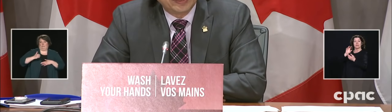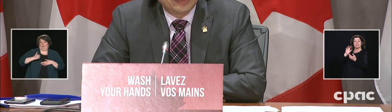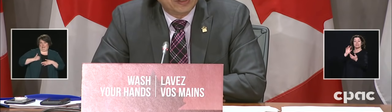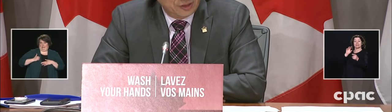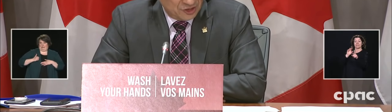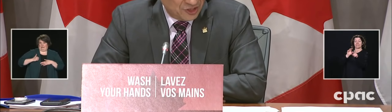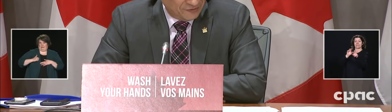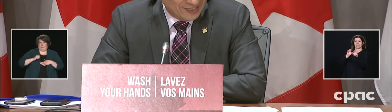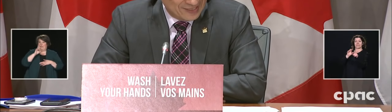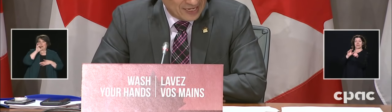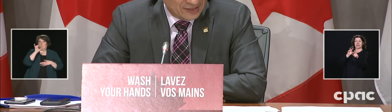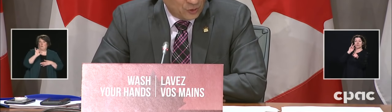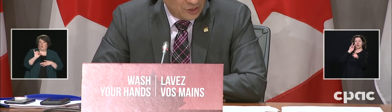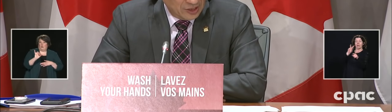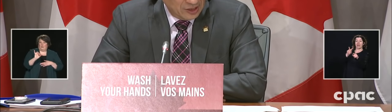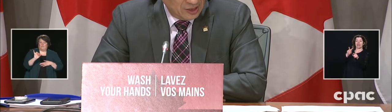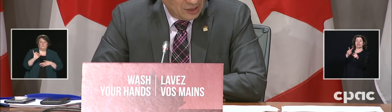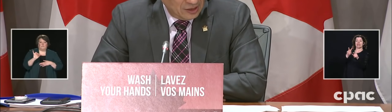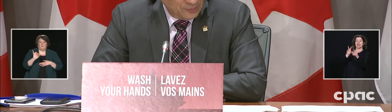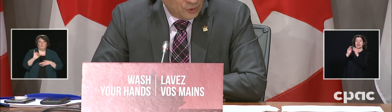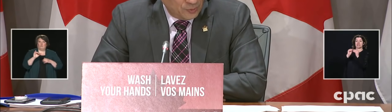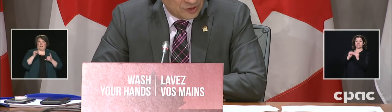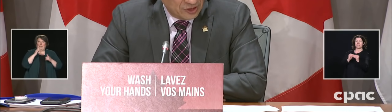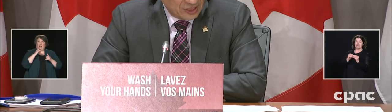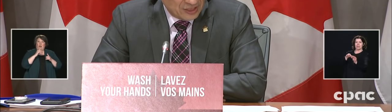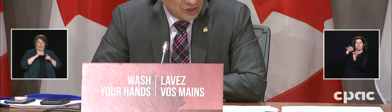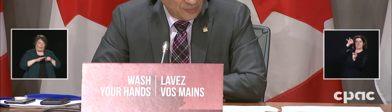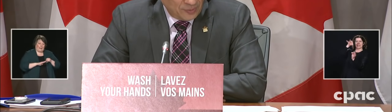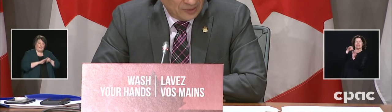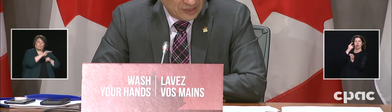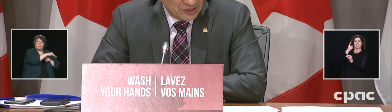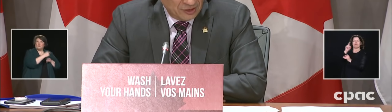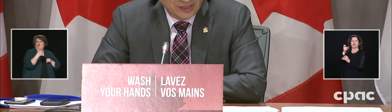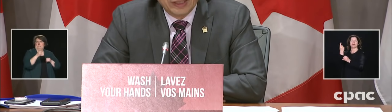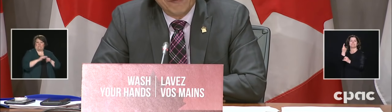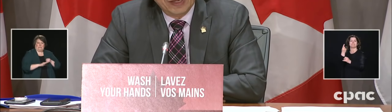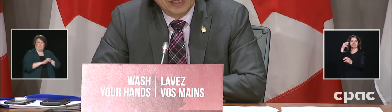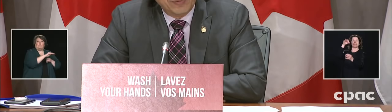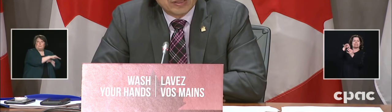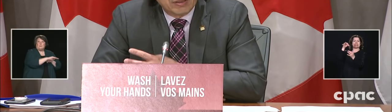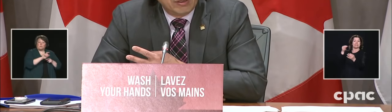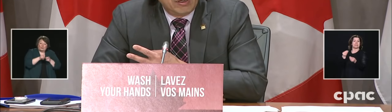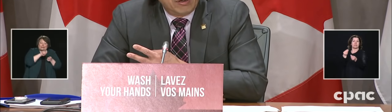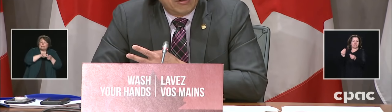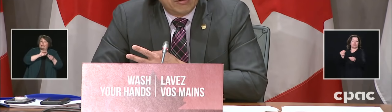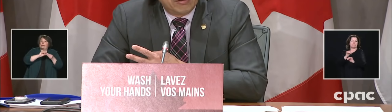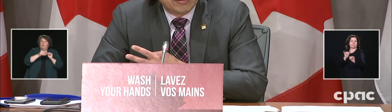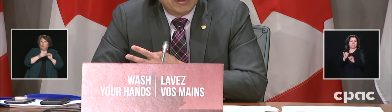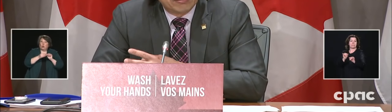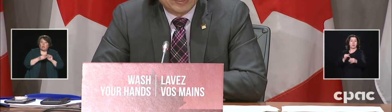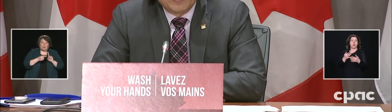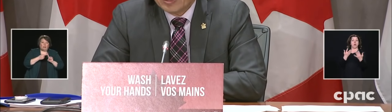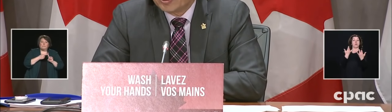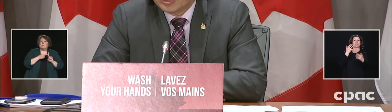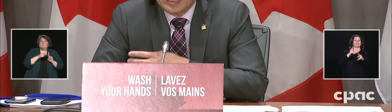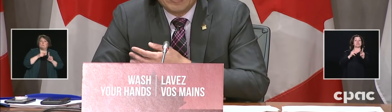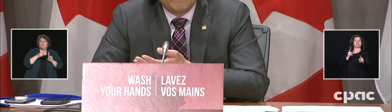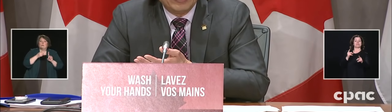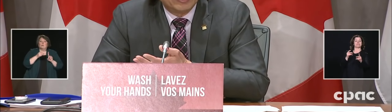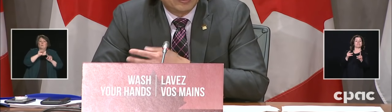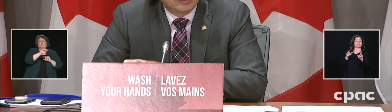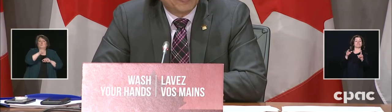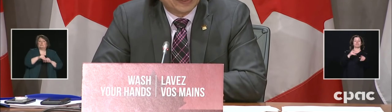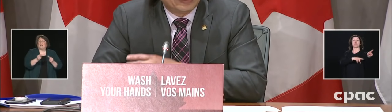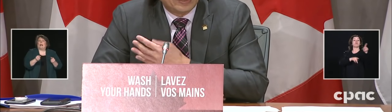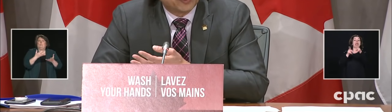vous donner un chiffre exact, c'est quoi le pourcentage de la population qui est infectée, parce qu'on ne sait pas jusqu'à la